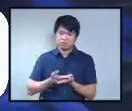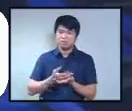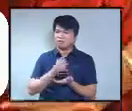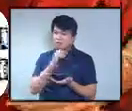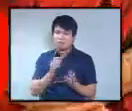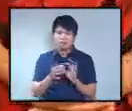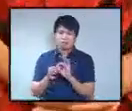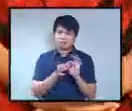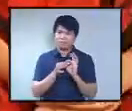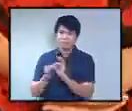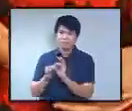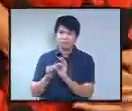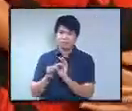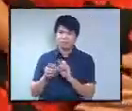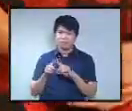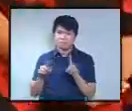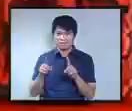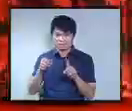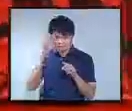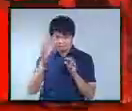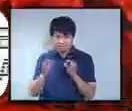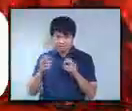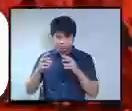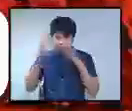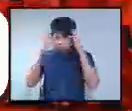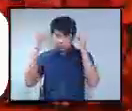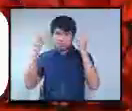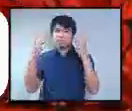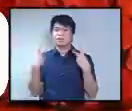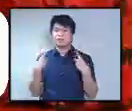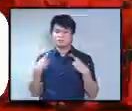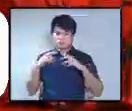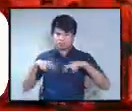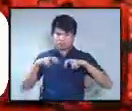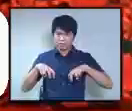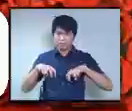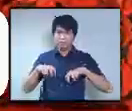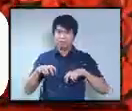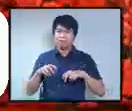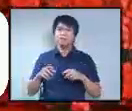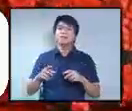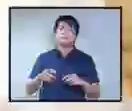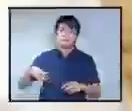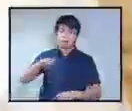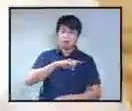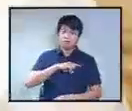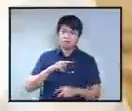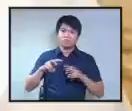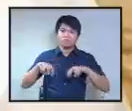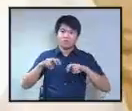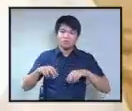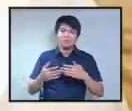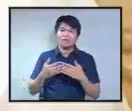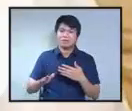maayos. Kaso, desidido ang Pangulo na magkaroon ng investigasyon. Let us investigate after. And